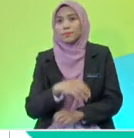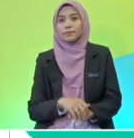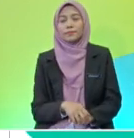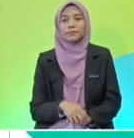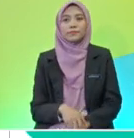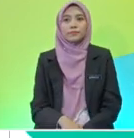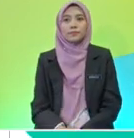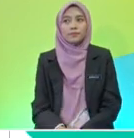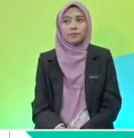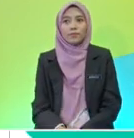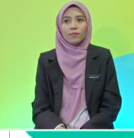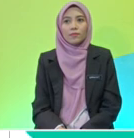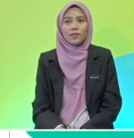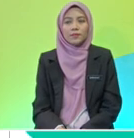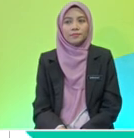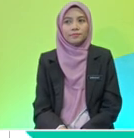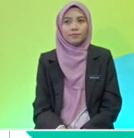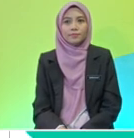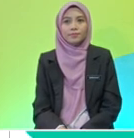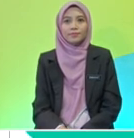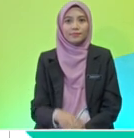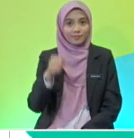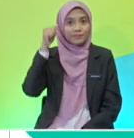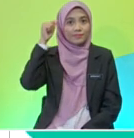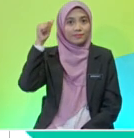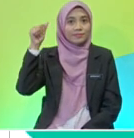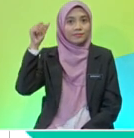oke itu dia Adli Tengah mengeluarkan